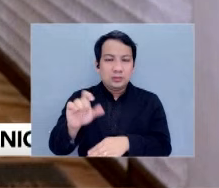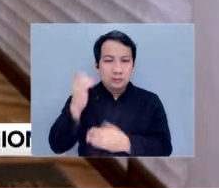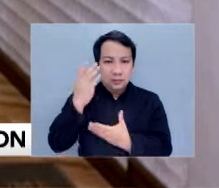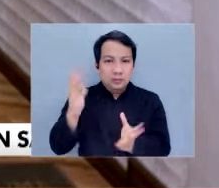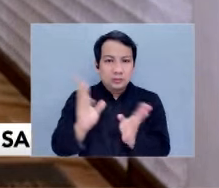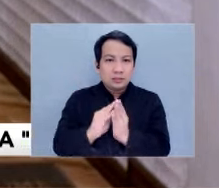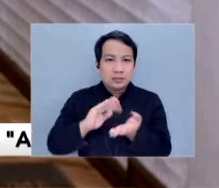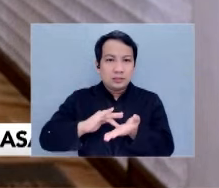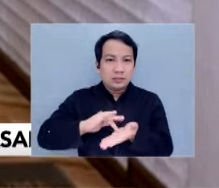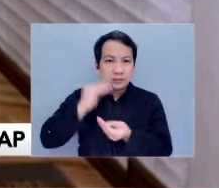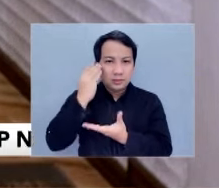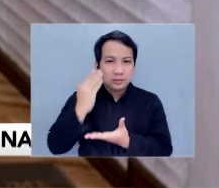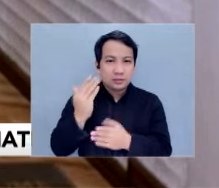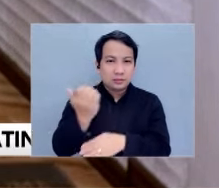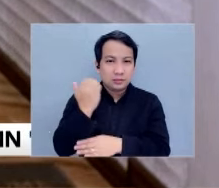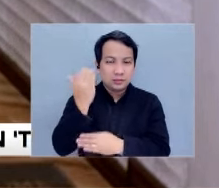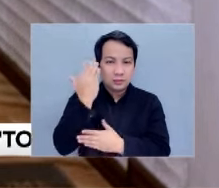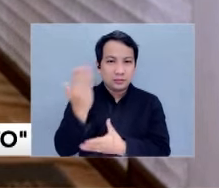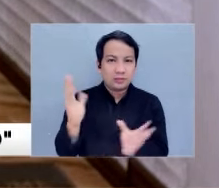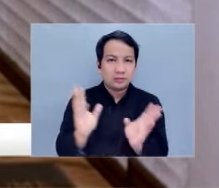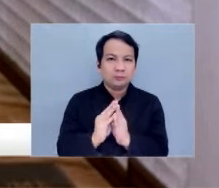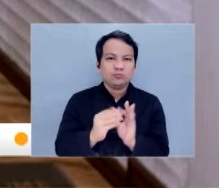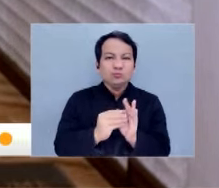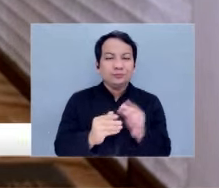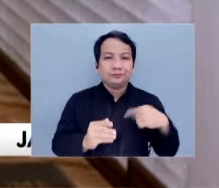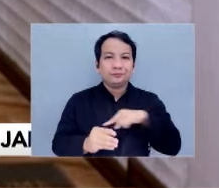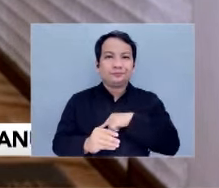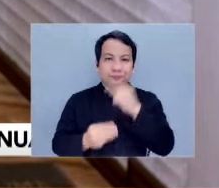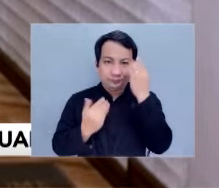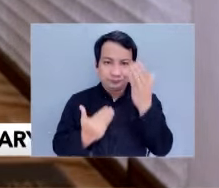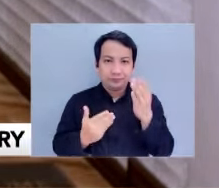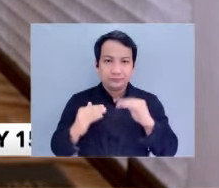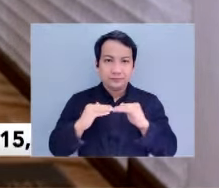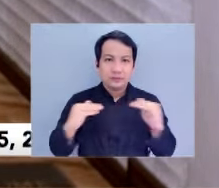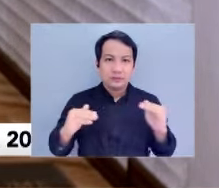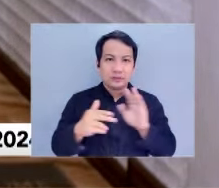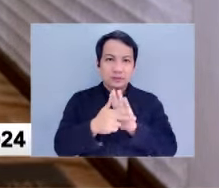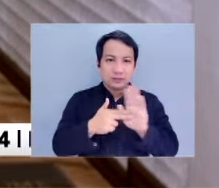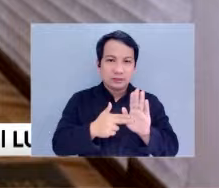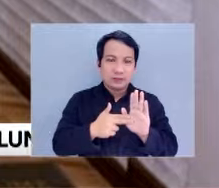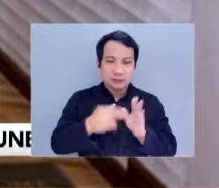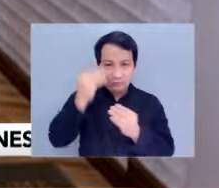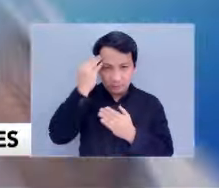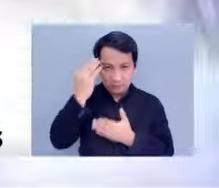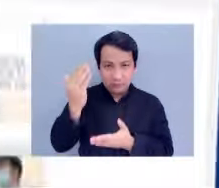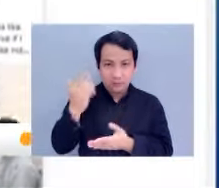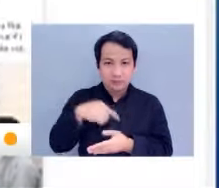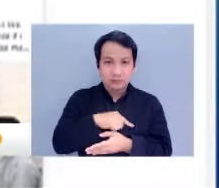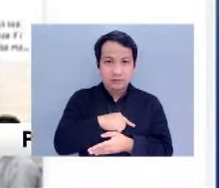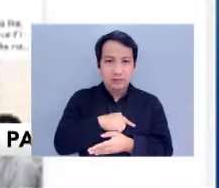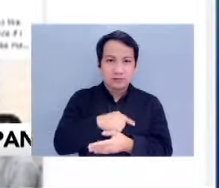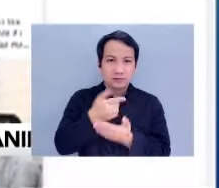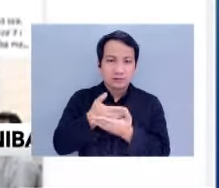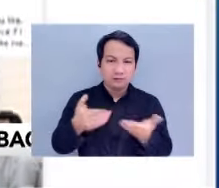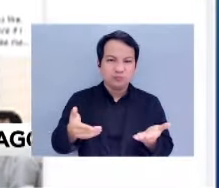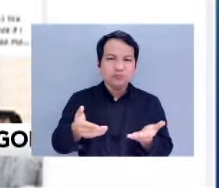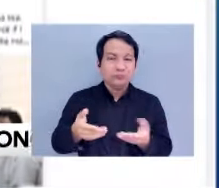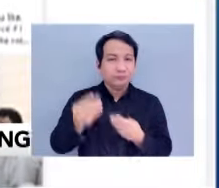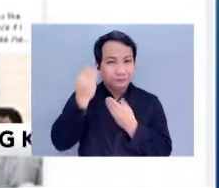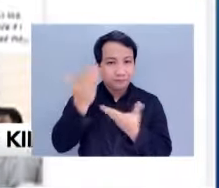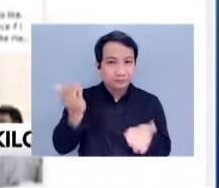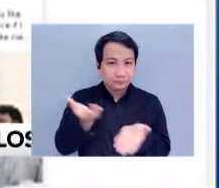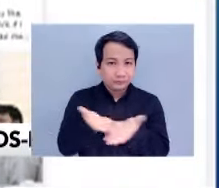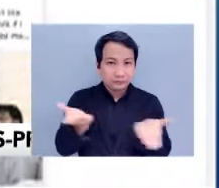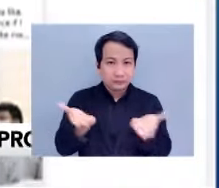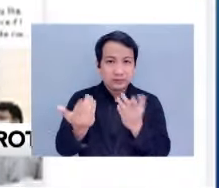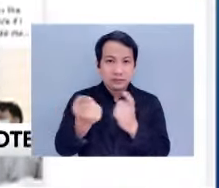emergency. Kaya paalaala natin, always check the label sa lahat ng mga kinakain at iniinom at sa iba pang mga bagay. Kung may mga nais pang i-ask Doc Dex,